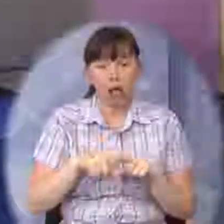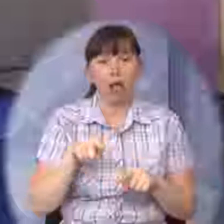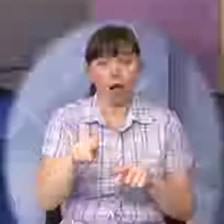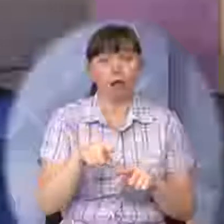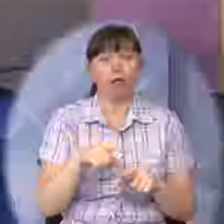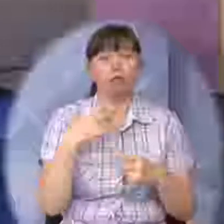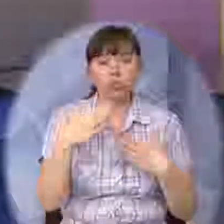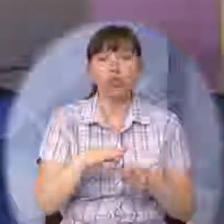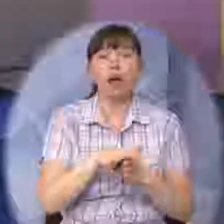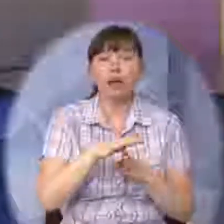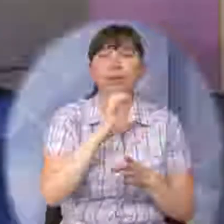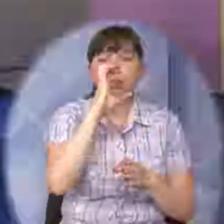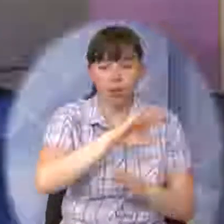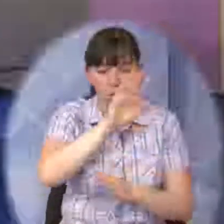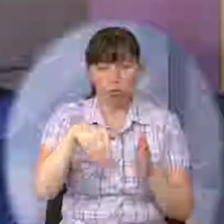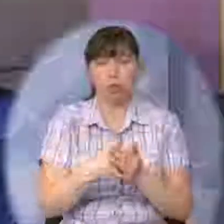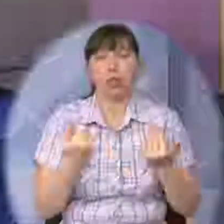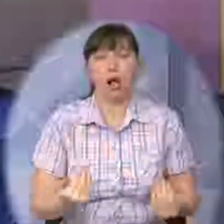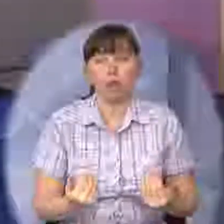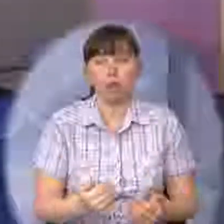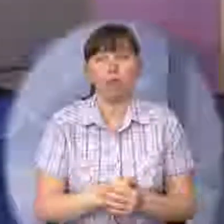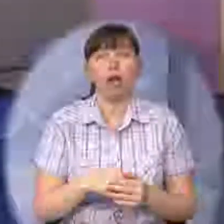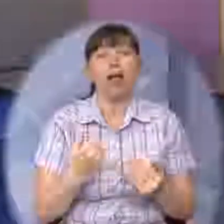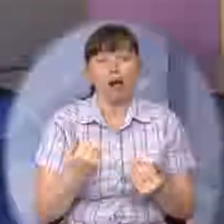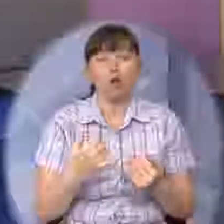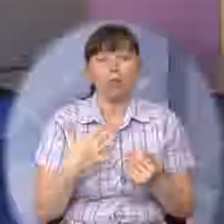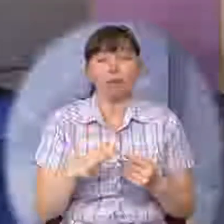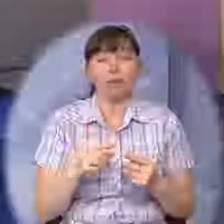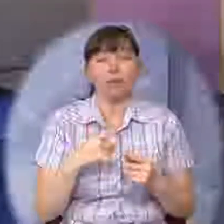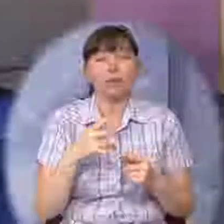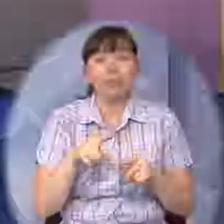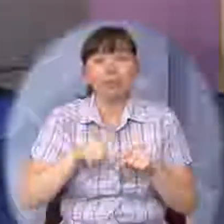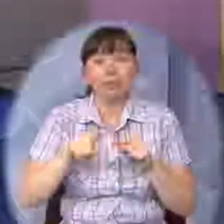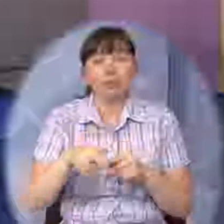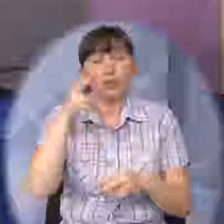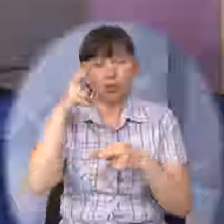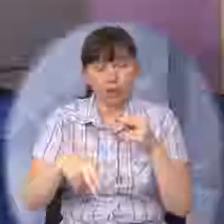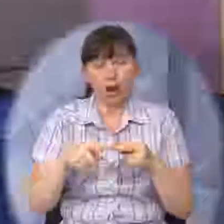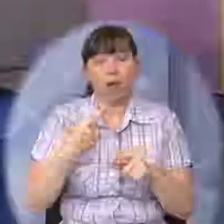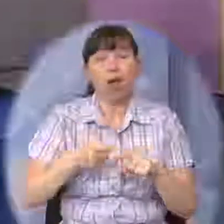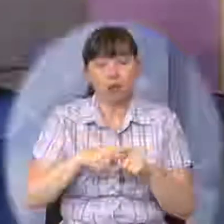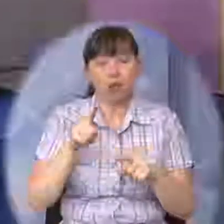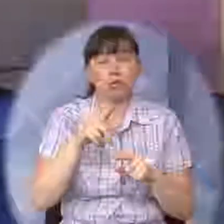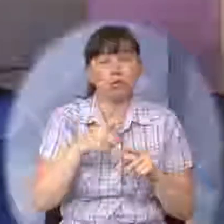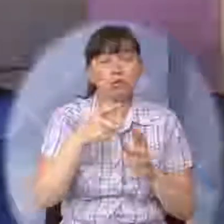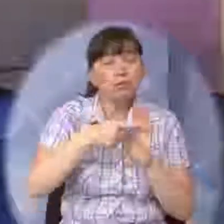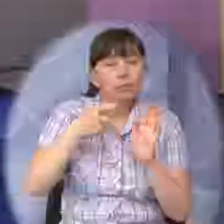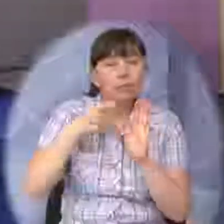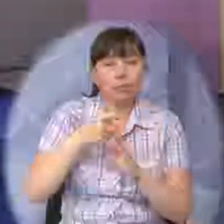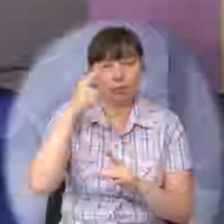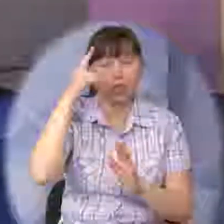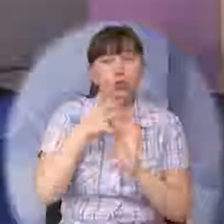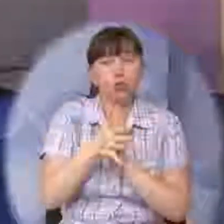realizează sau a realizat în septembrie până acum. Acum este la etapa de definitivare a studiului